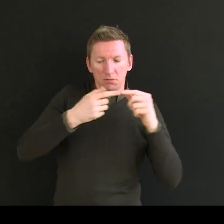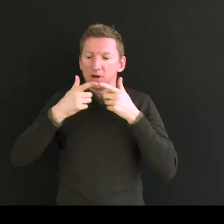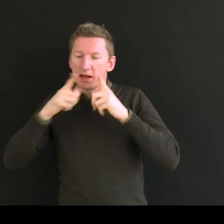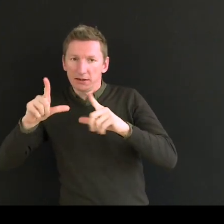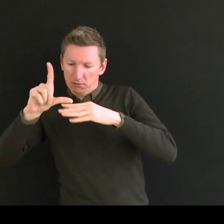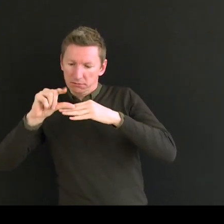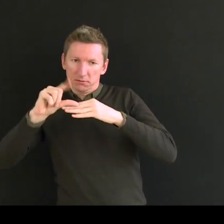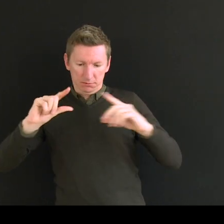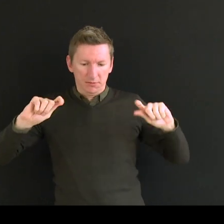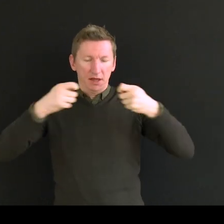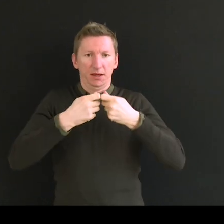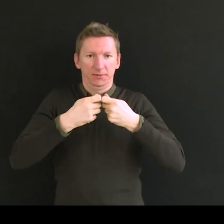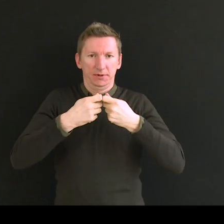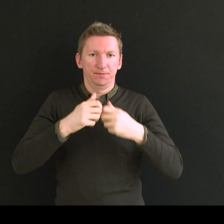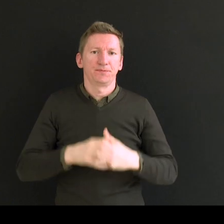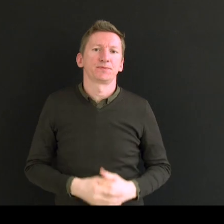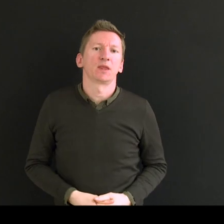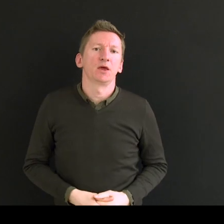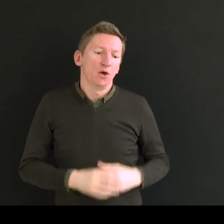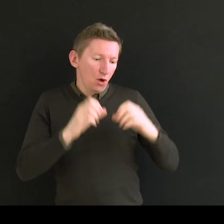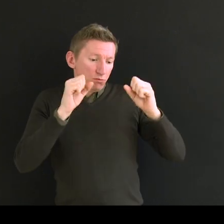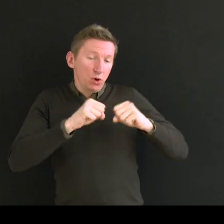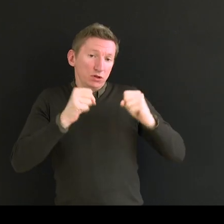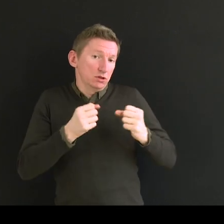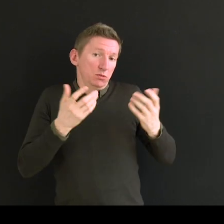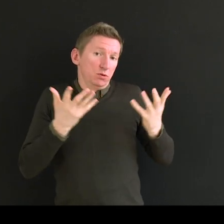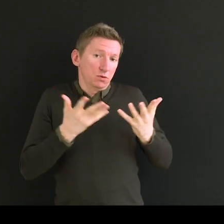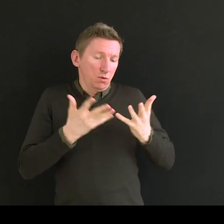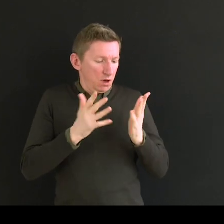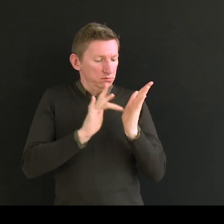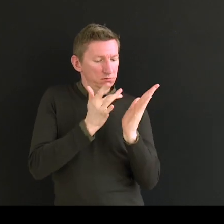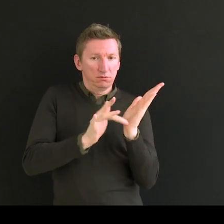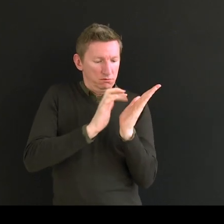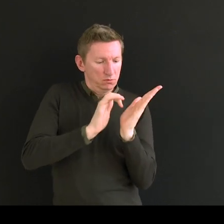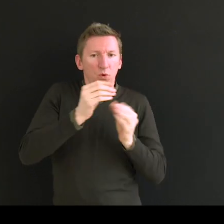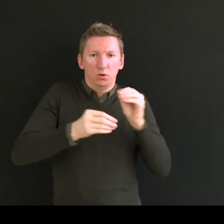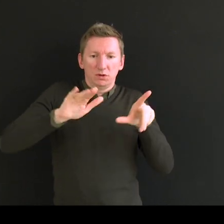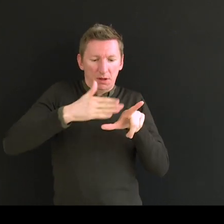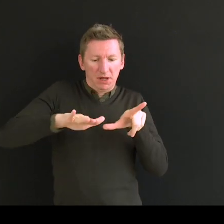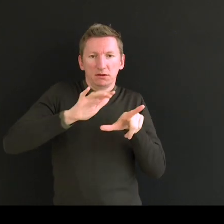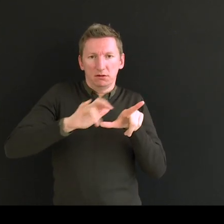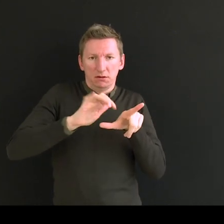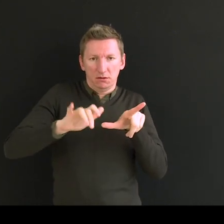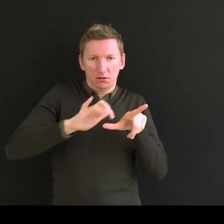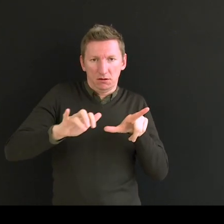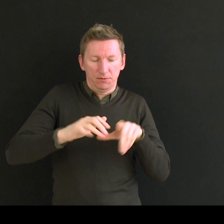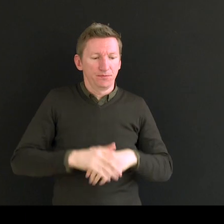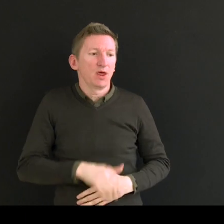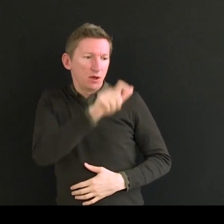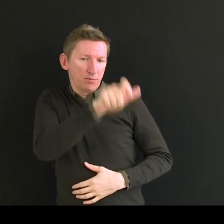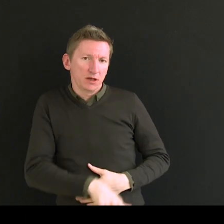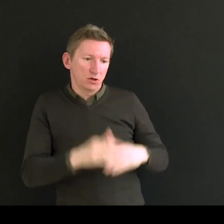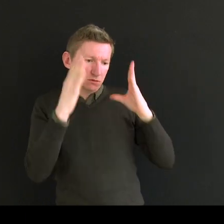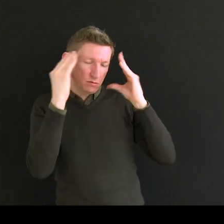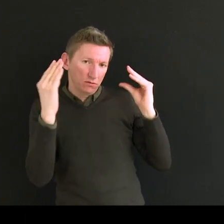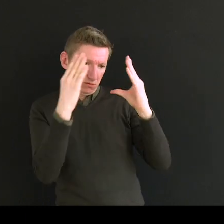taille des lettres. Il est également possible de taper les lettres sur un smartphone ou une tablette. La personne